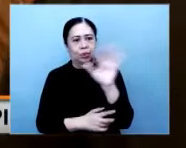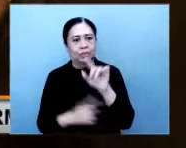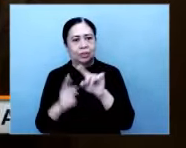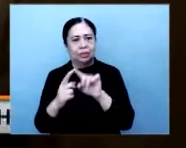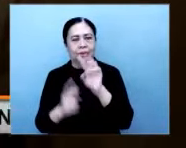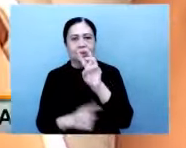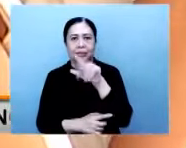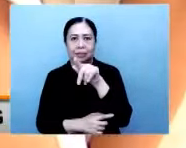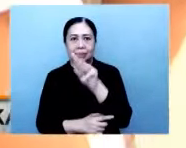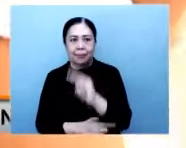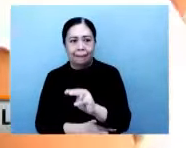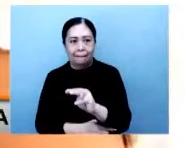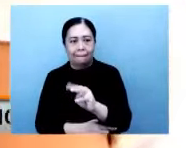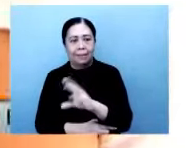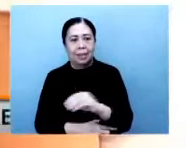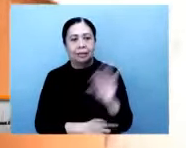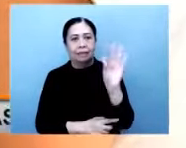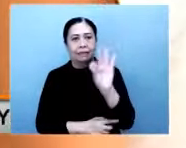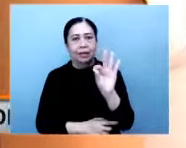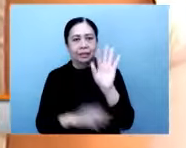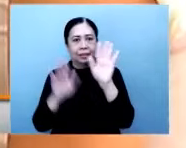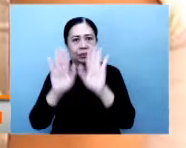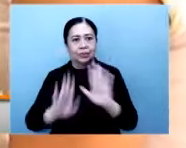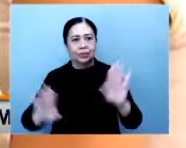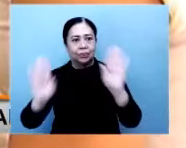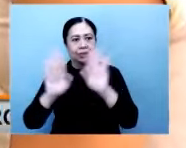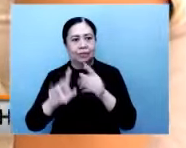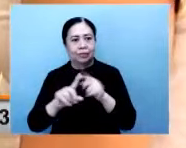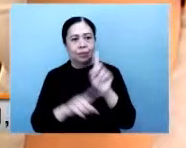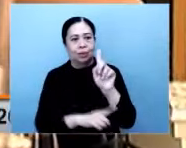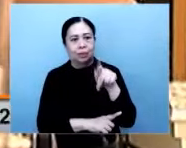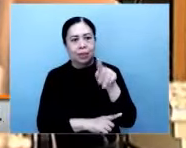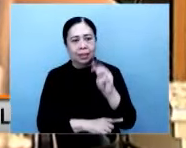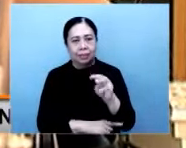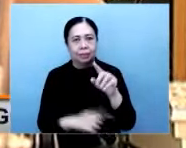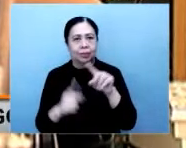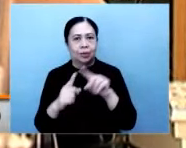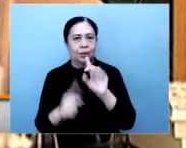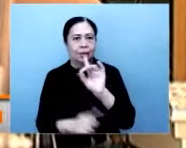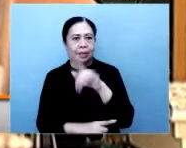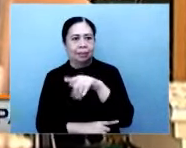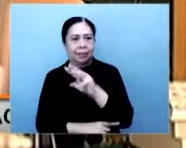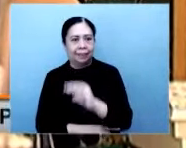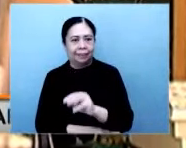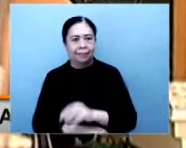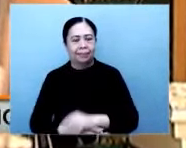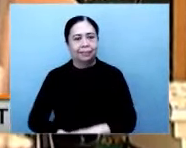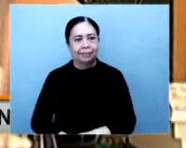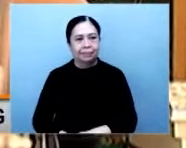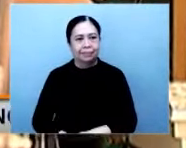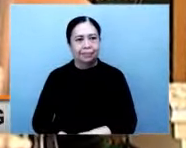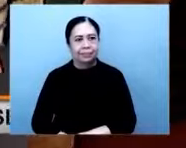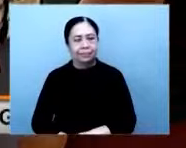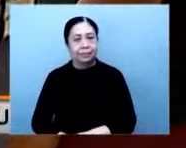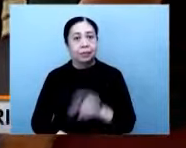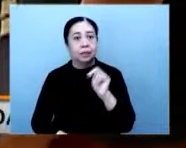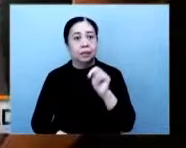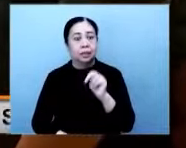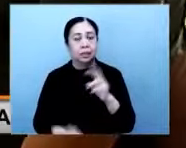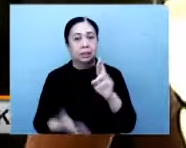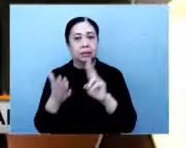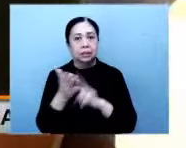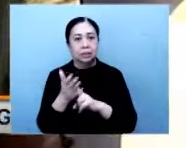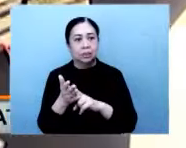ng gabi. At Biyernes hanggang Linggo mula alauna ng hapon hanggang alas 8 ng gabi. Kailangan lang mag-register